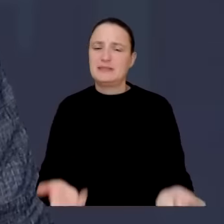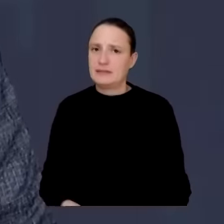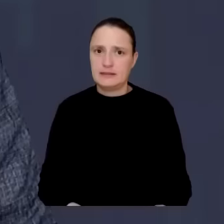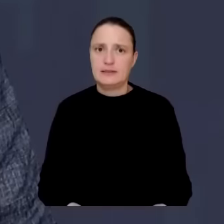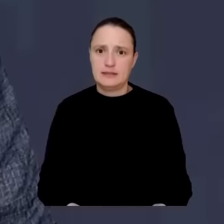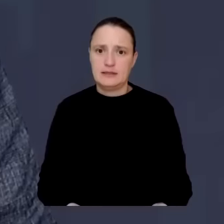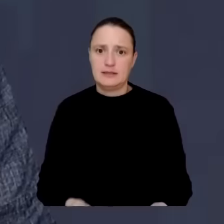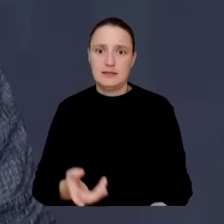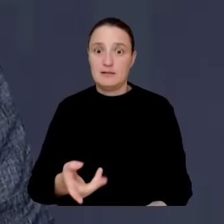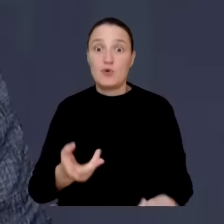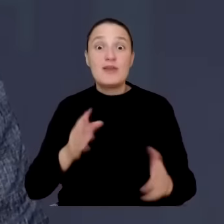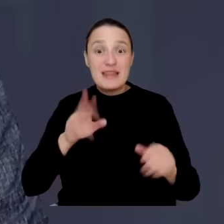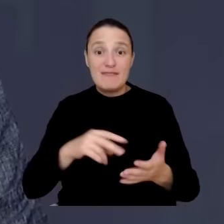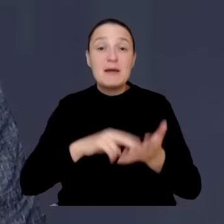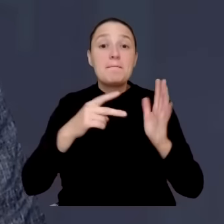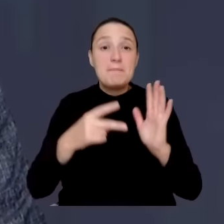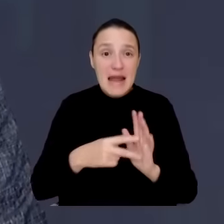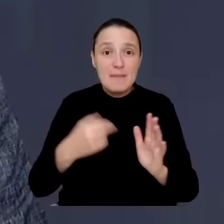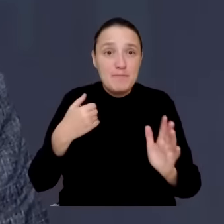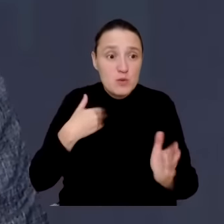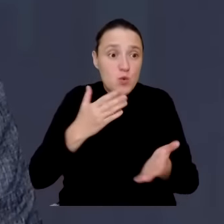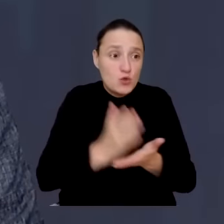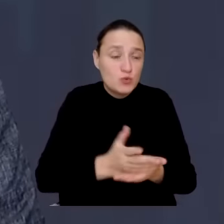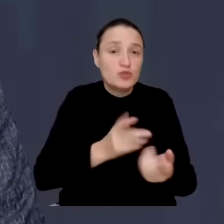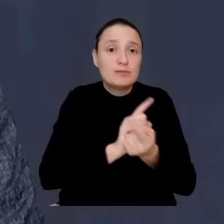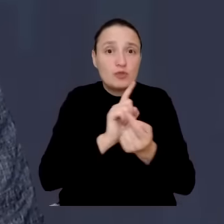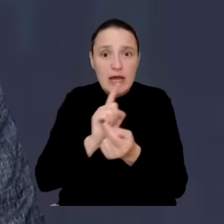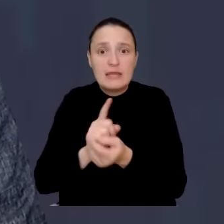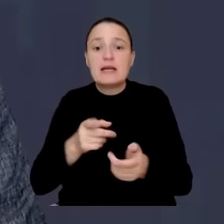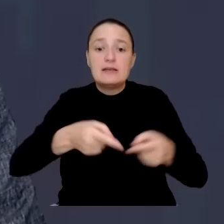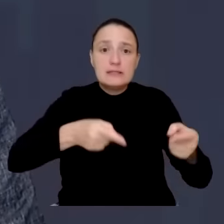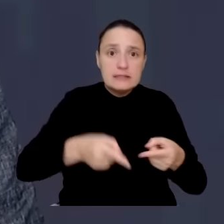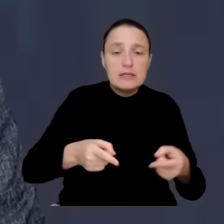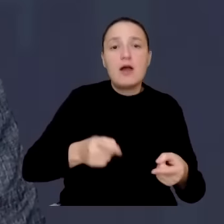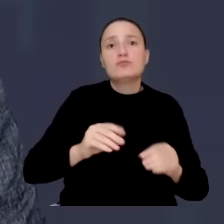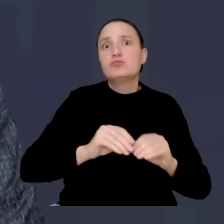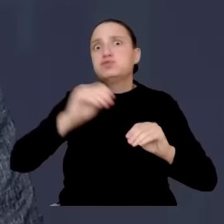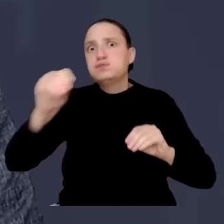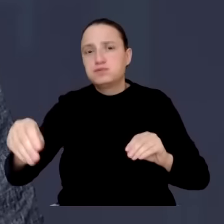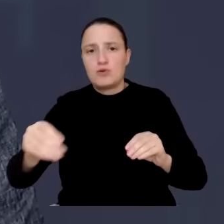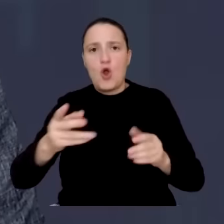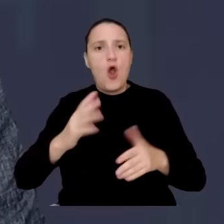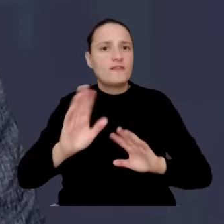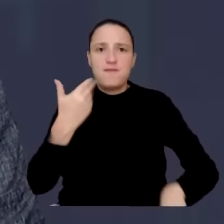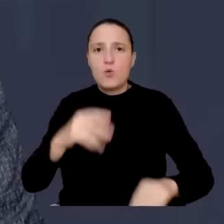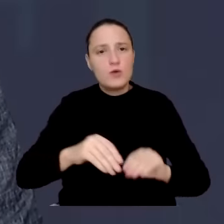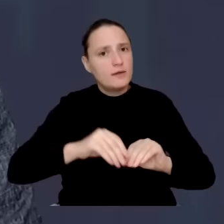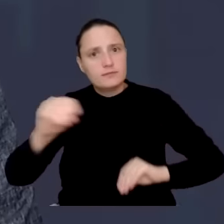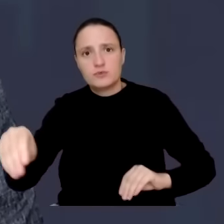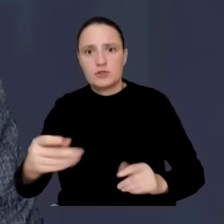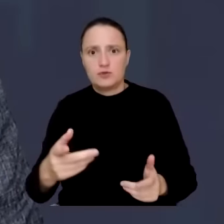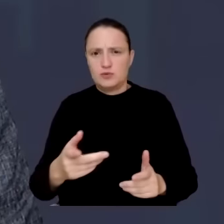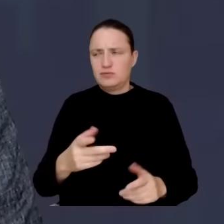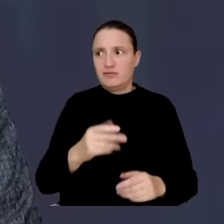odwoływanie nawet zaplanowanych wizyt No zabiegów No to jest To jest koszmar dla wielu osób dowiadują się o tym